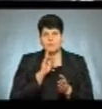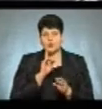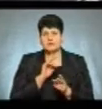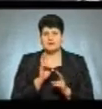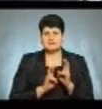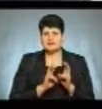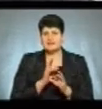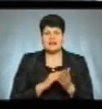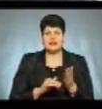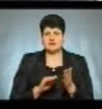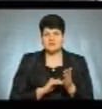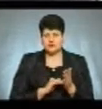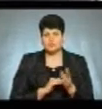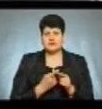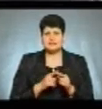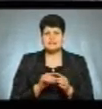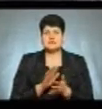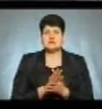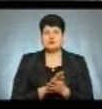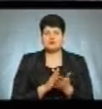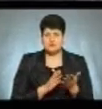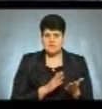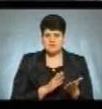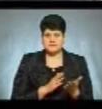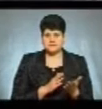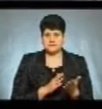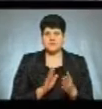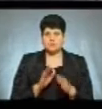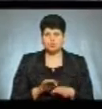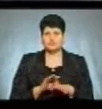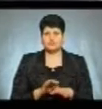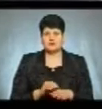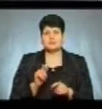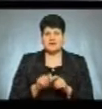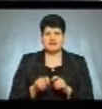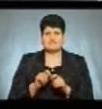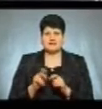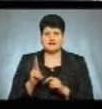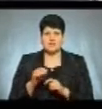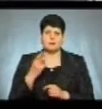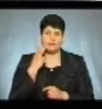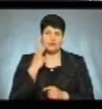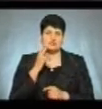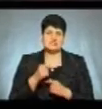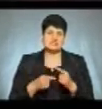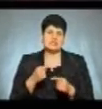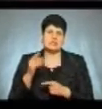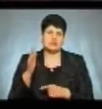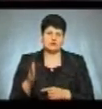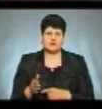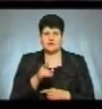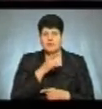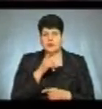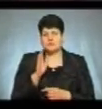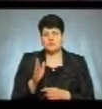не ліквідує дане забруднення, будуть проводитися перевірки постійно. Буде даний термін